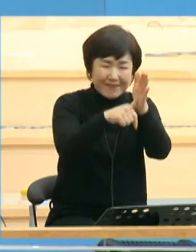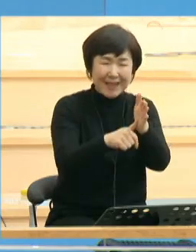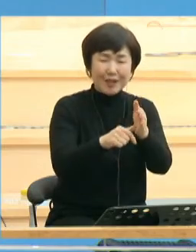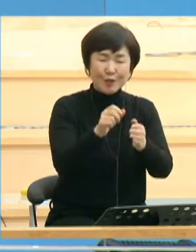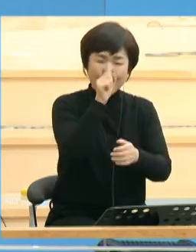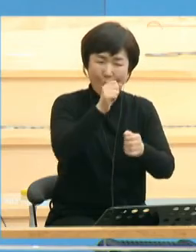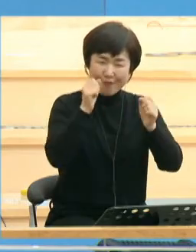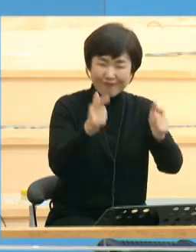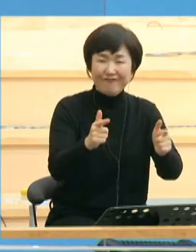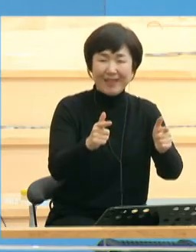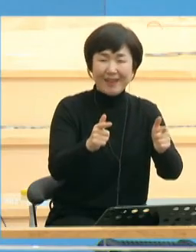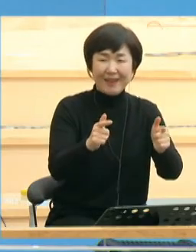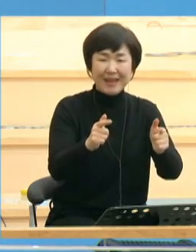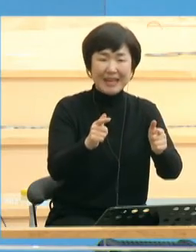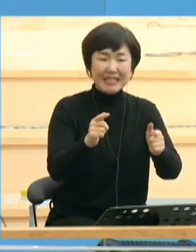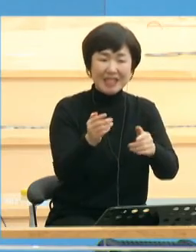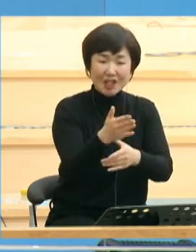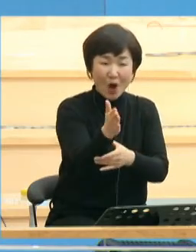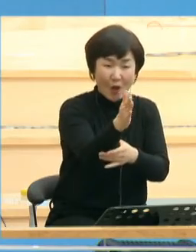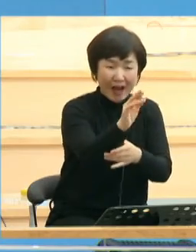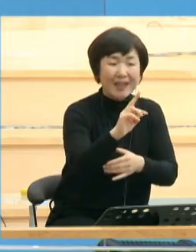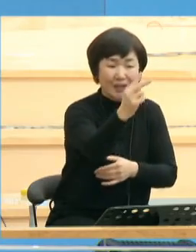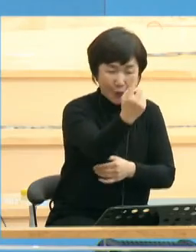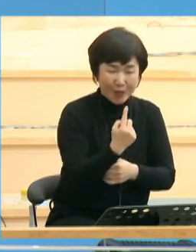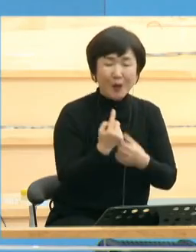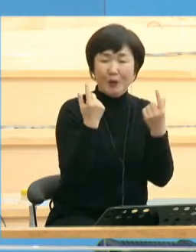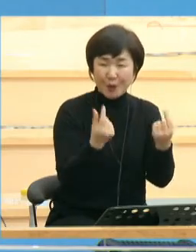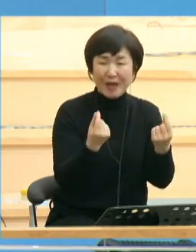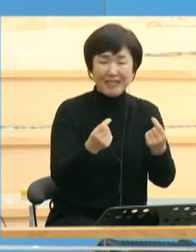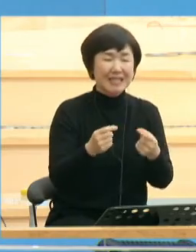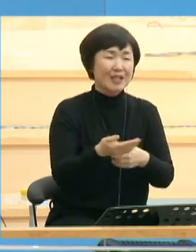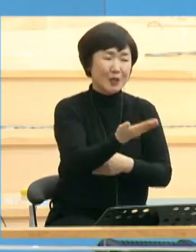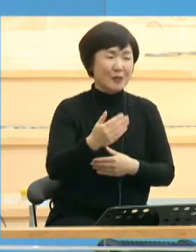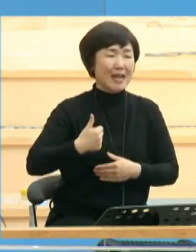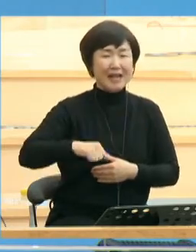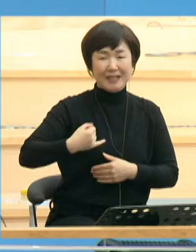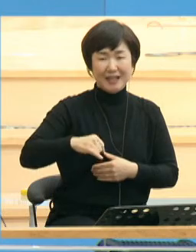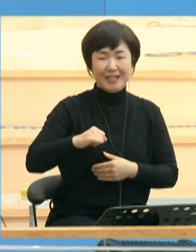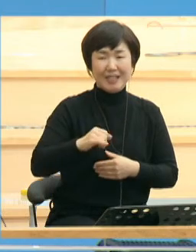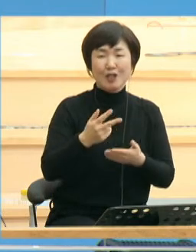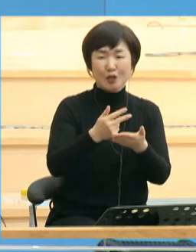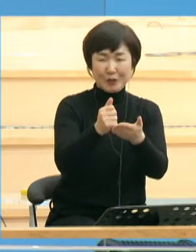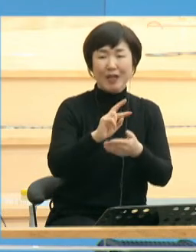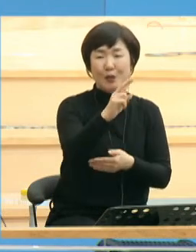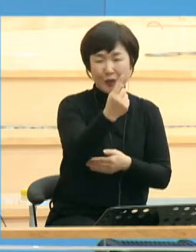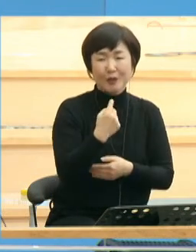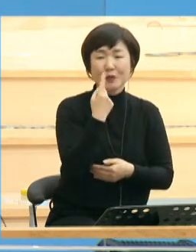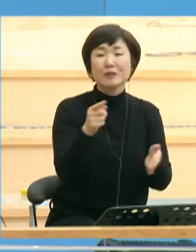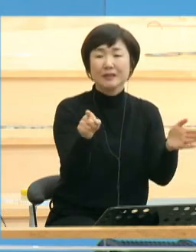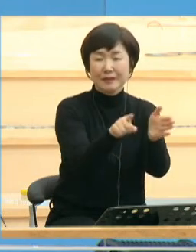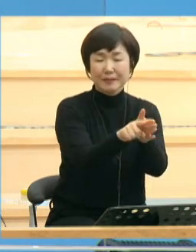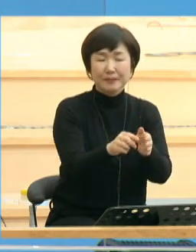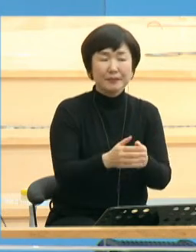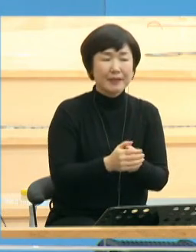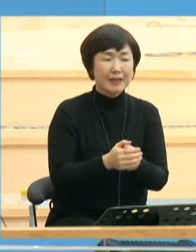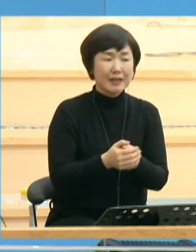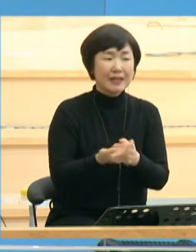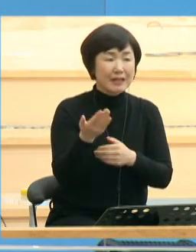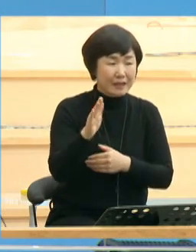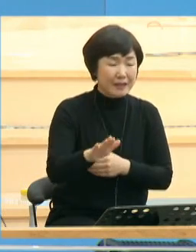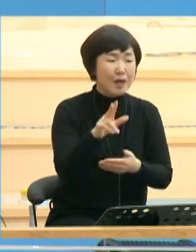역류하면서 올라 오듯이 우리 자녀들이 주께로 돌아오게 되는 줄 믿습니다 근데 문제는 뭐냐